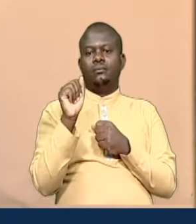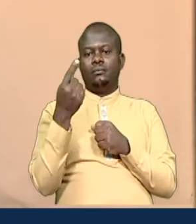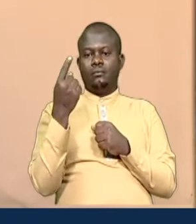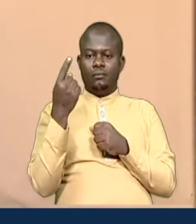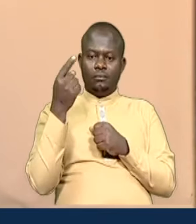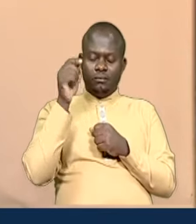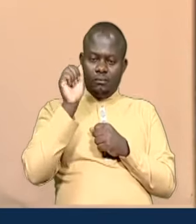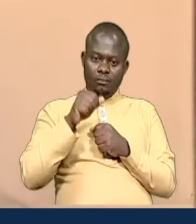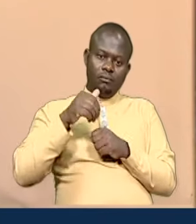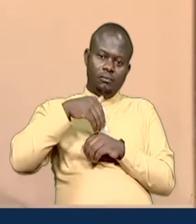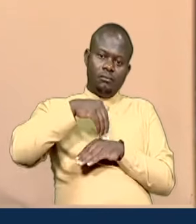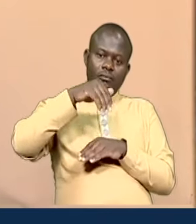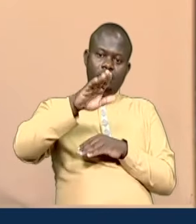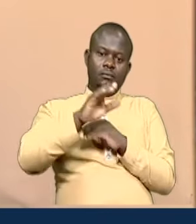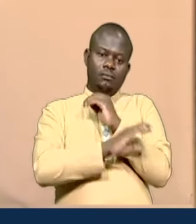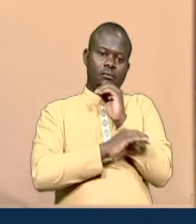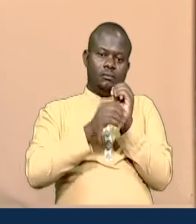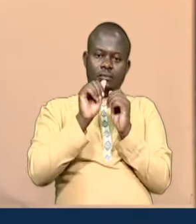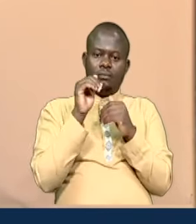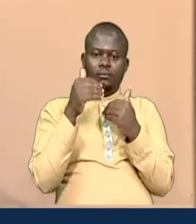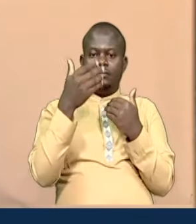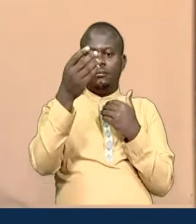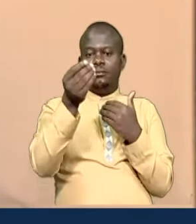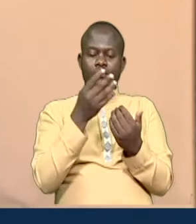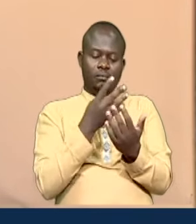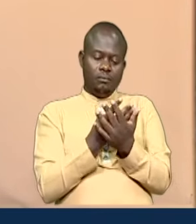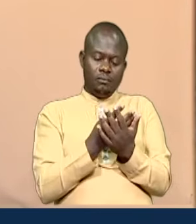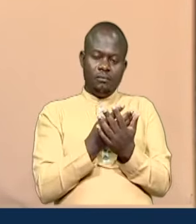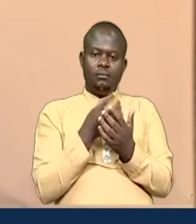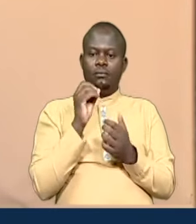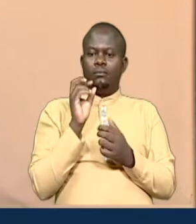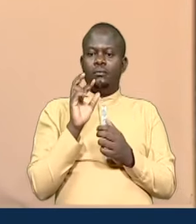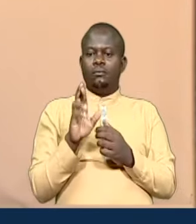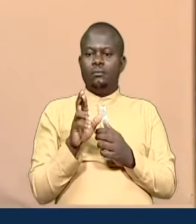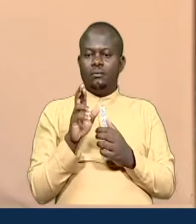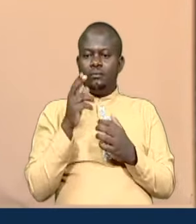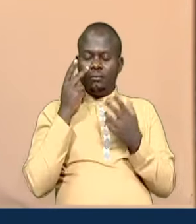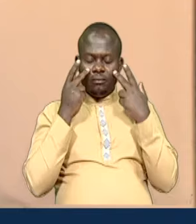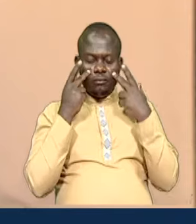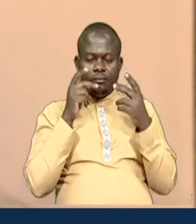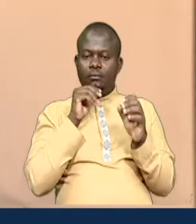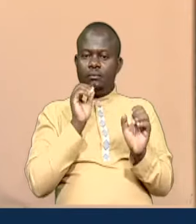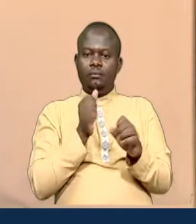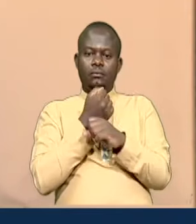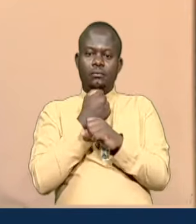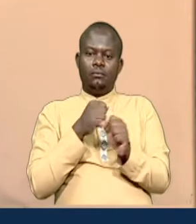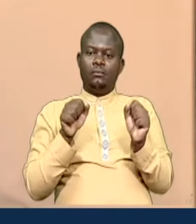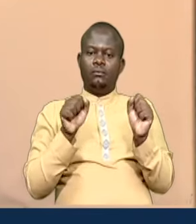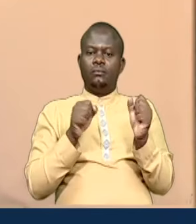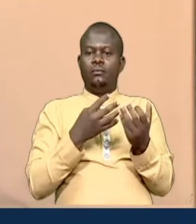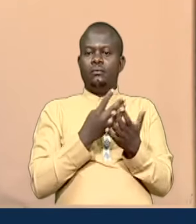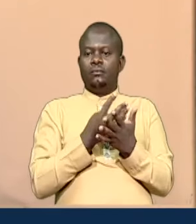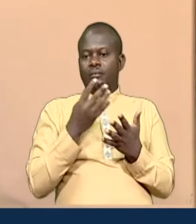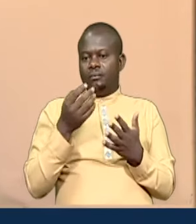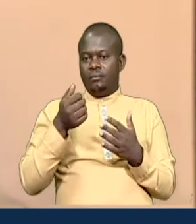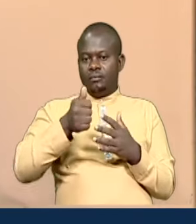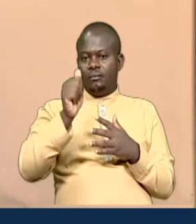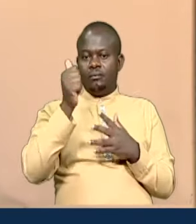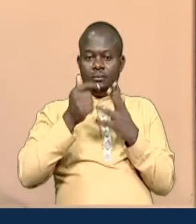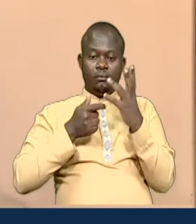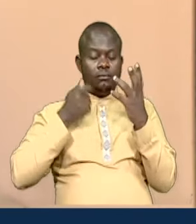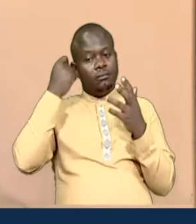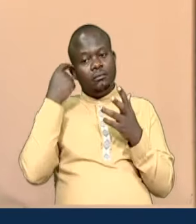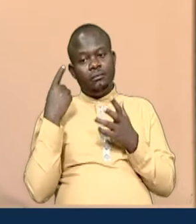ushobora kumwohereza mu gihugu cye akabajya kuhahanirwa, cyangwa se wabona bidashobotse ubwo nawe ukamuhana. Ibyo rero birumvikana